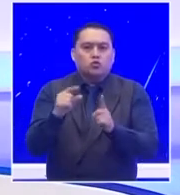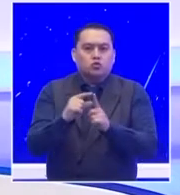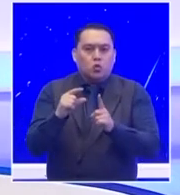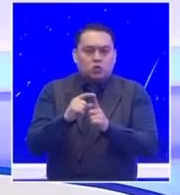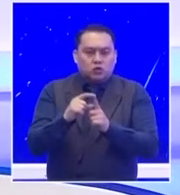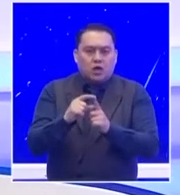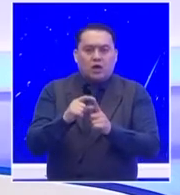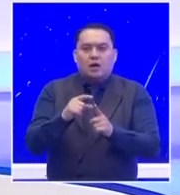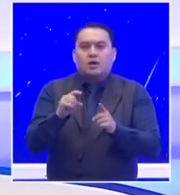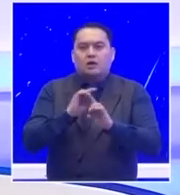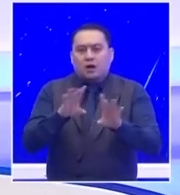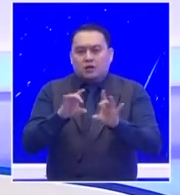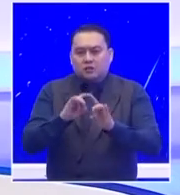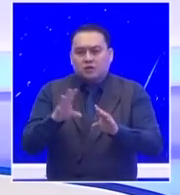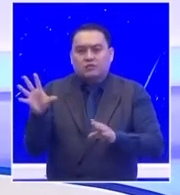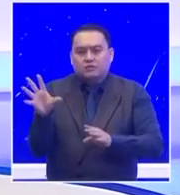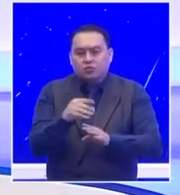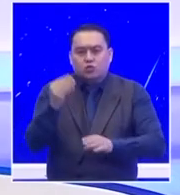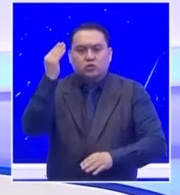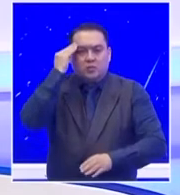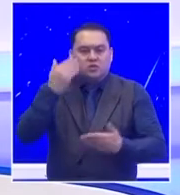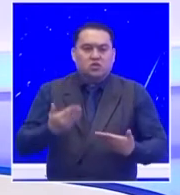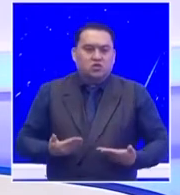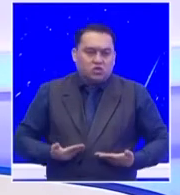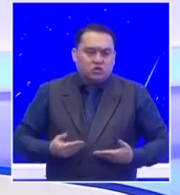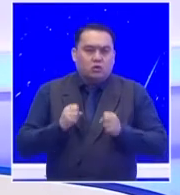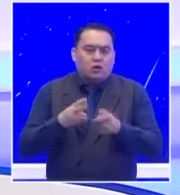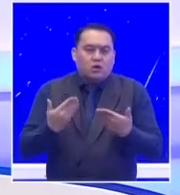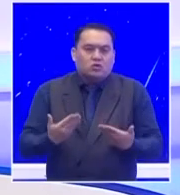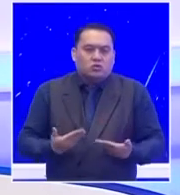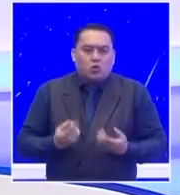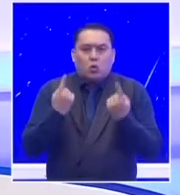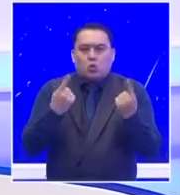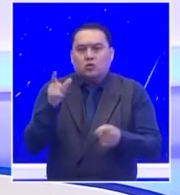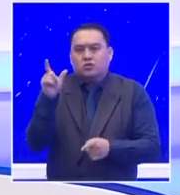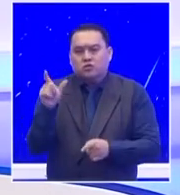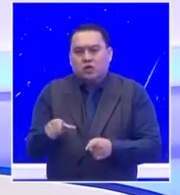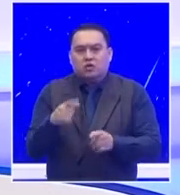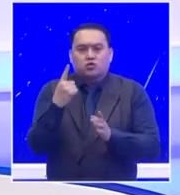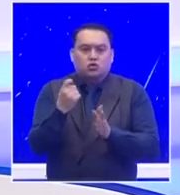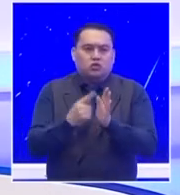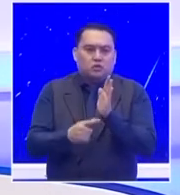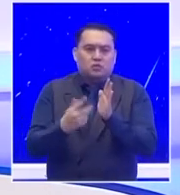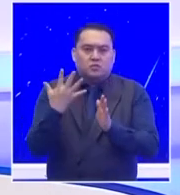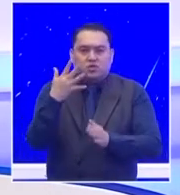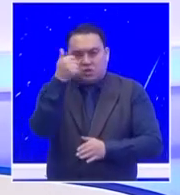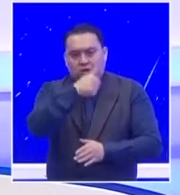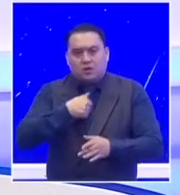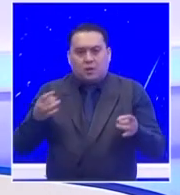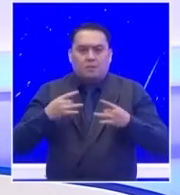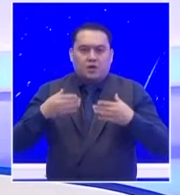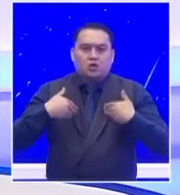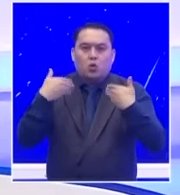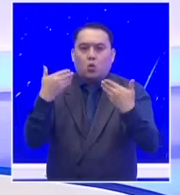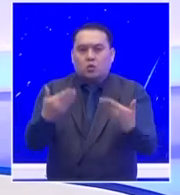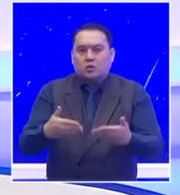парасаты, үзінділері де орындалды, әдеби мұрасы насихатталды. Ұлы ақынның 175 жылдық мерейтойына тартуды жетісулықтармен